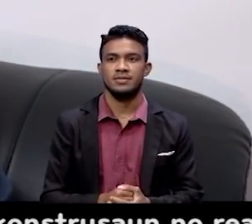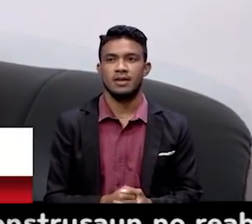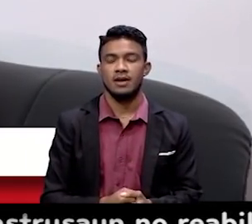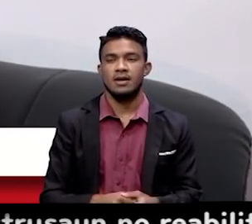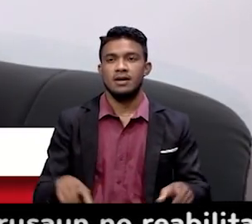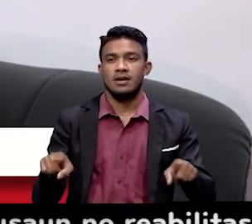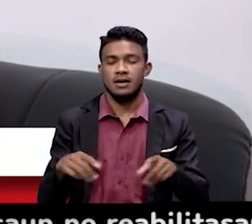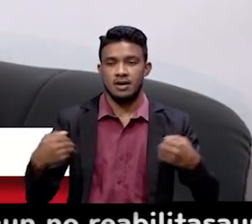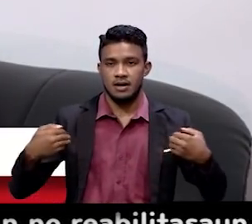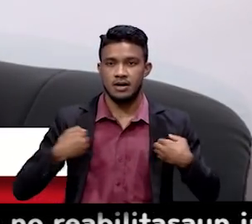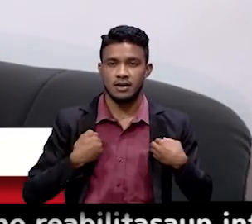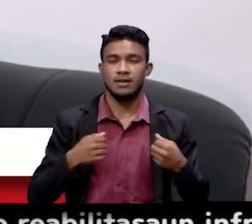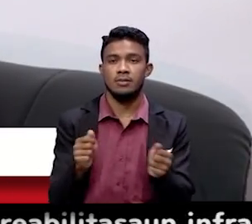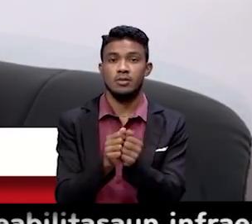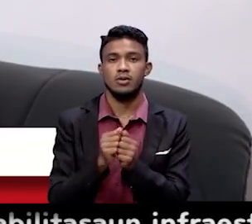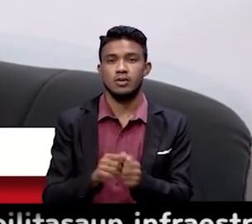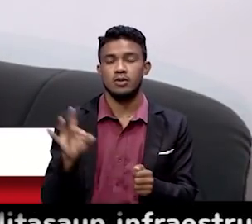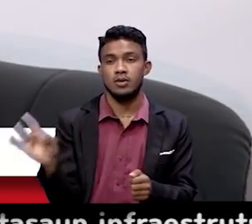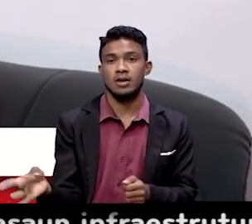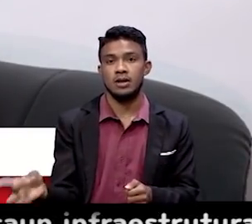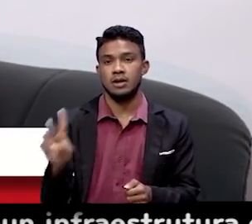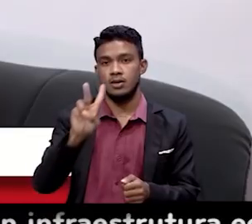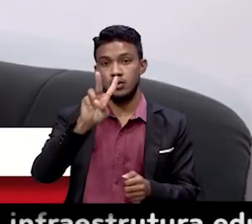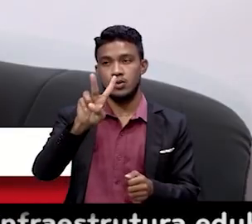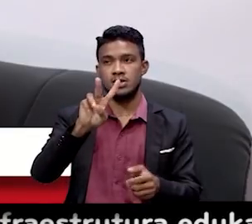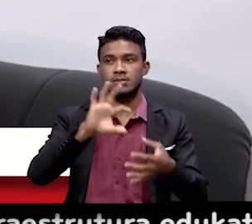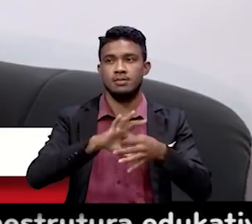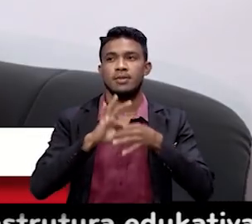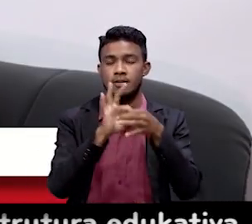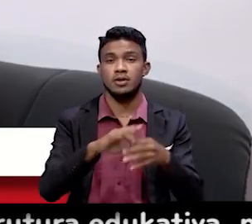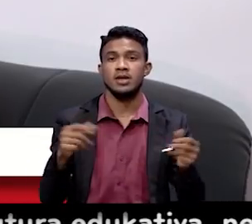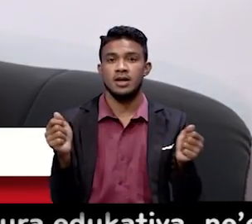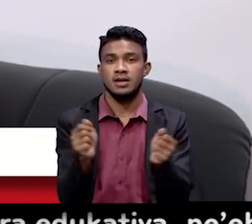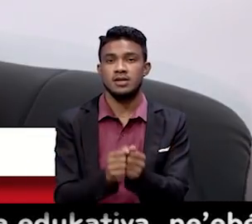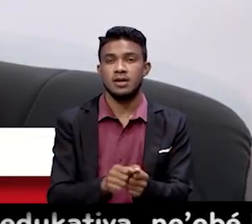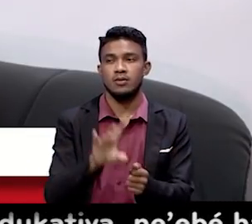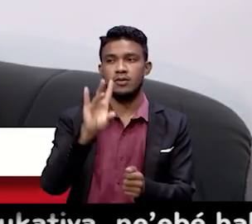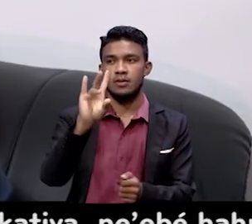iha 82. Membros. Sobrevivente na Ingualo.